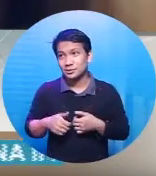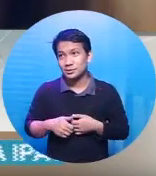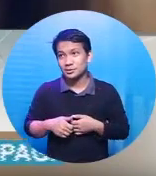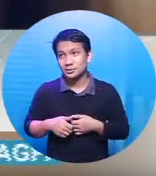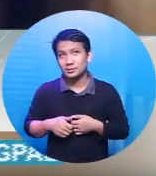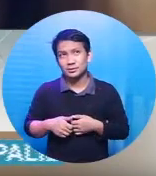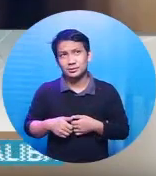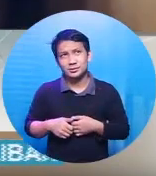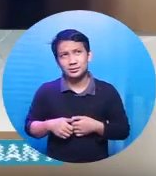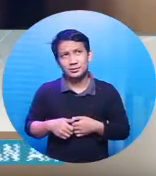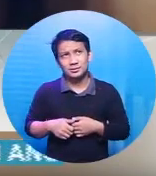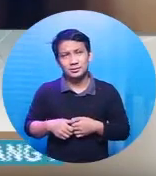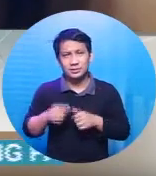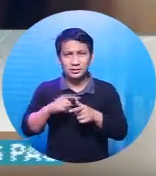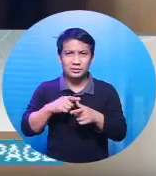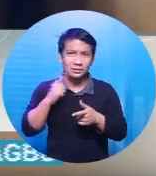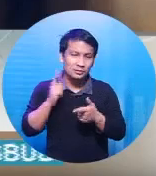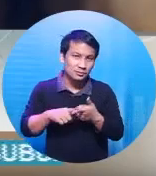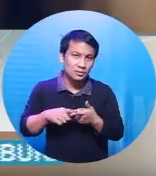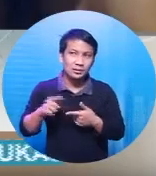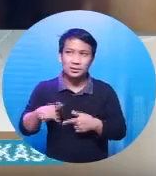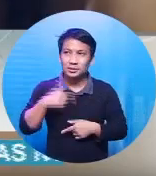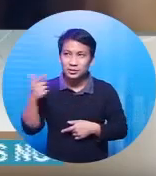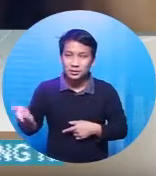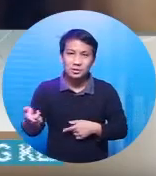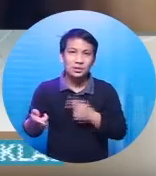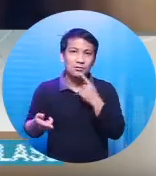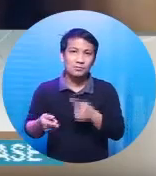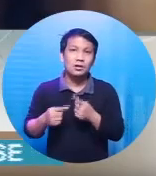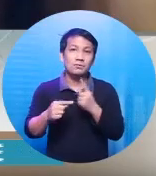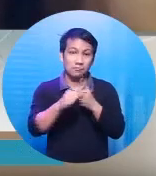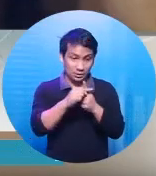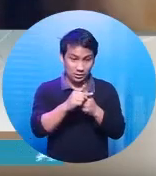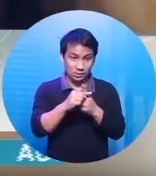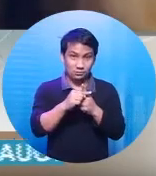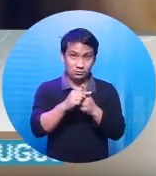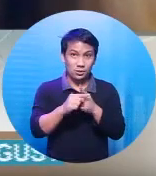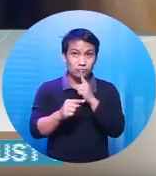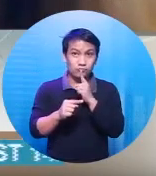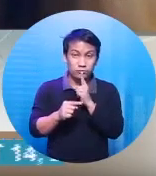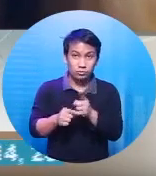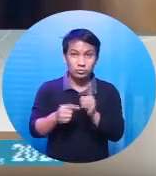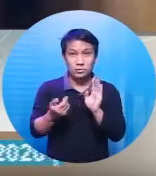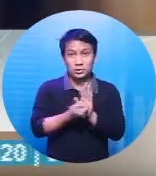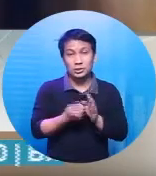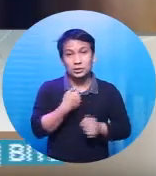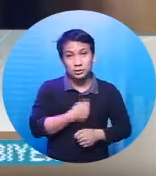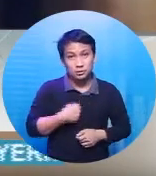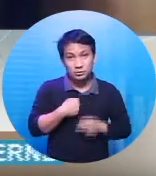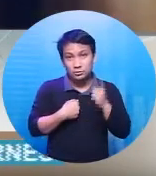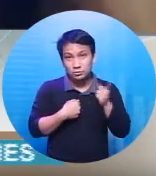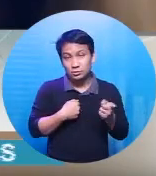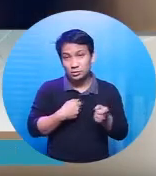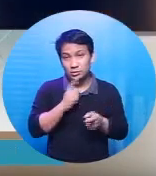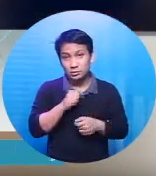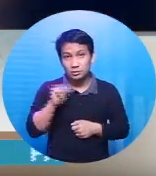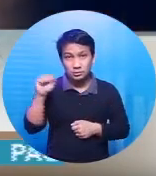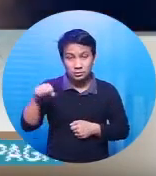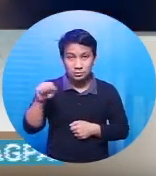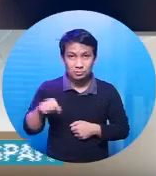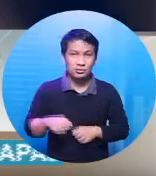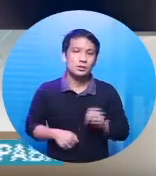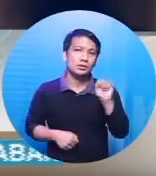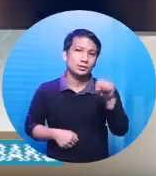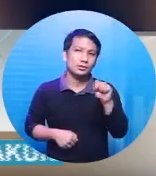Ha? Pero sa kabilang banda, kapag nag-positive naman po, ma'am, kayo po ay magpa-public apology. Tama ba, ma'am